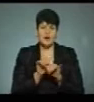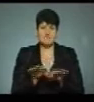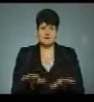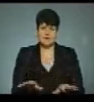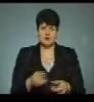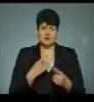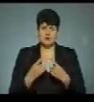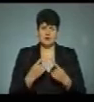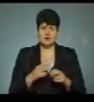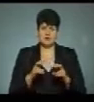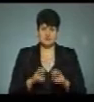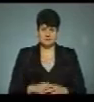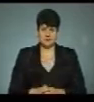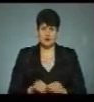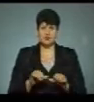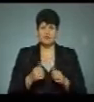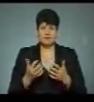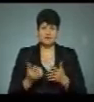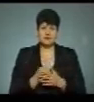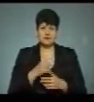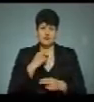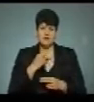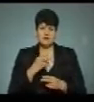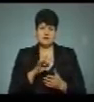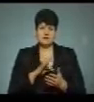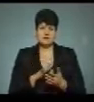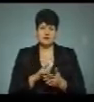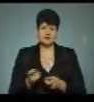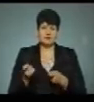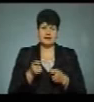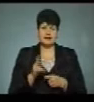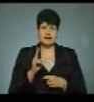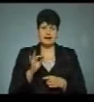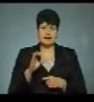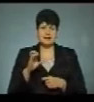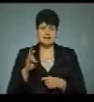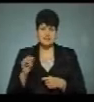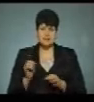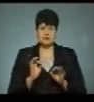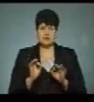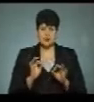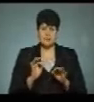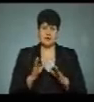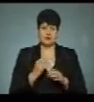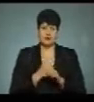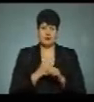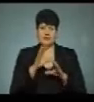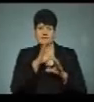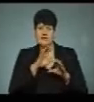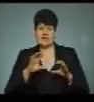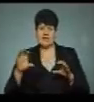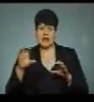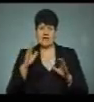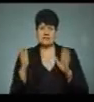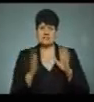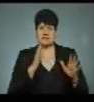оперативного штабу. Комісією виявлено зауваження щодо централізованої поставки кисню, належної ефективної роботи вентиляційної системи, а також